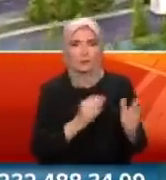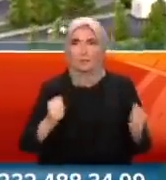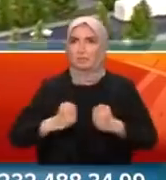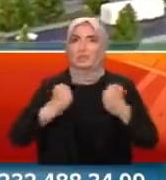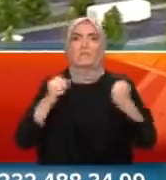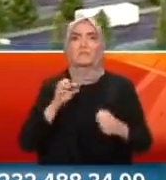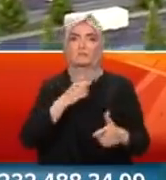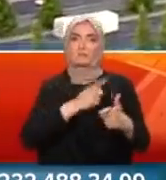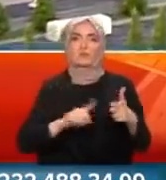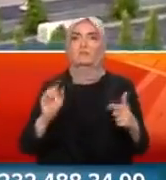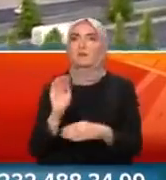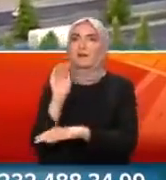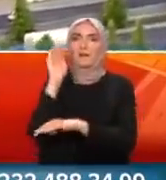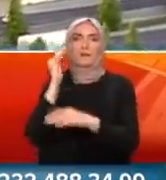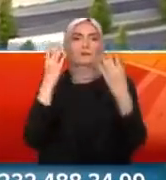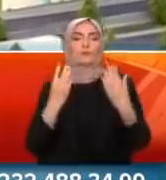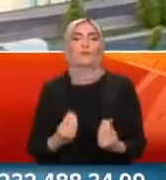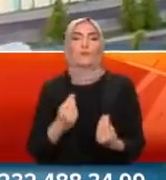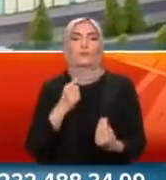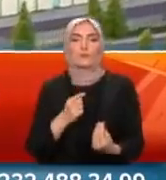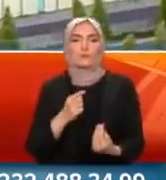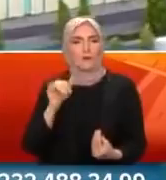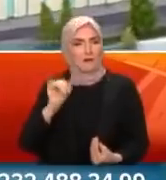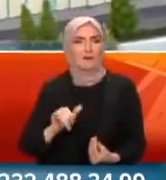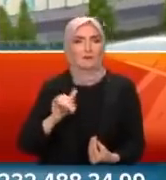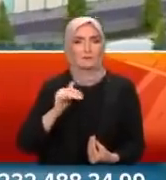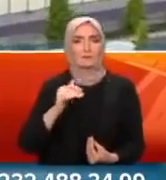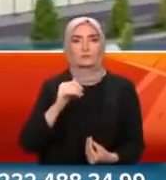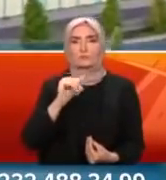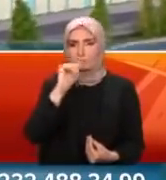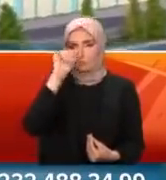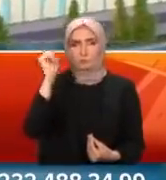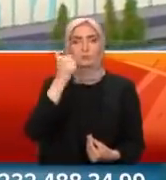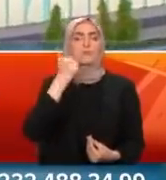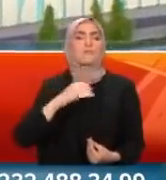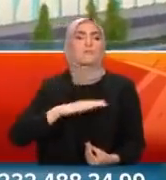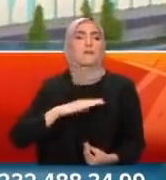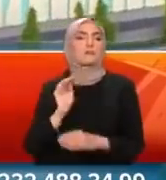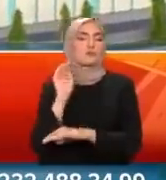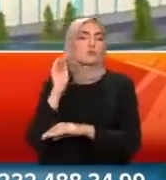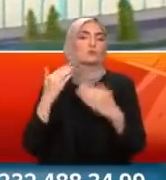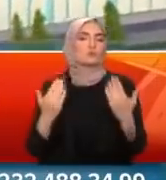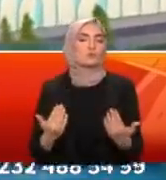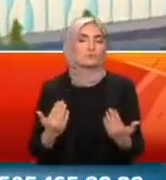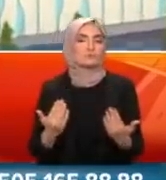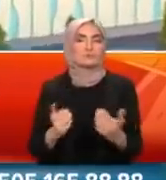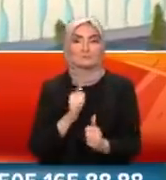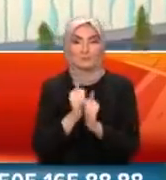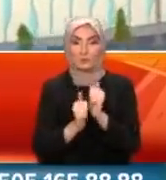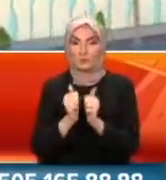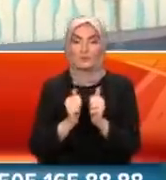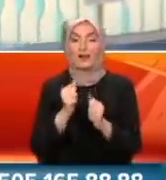gururunu yaşıyoruz otomobili tanıttığımız da bunlar nerede üretilecek